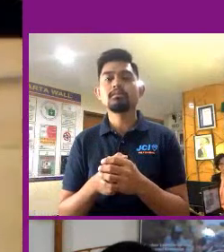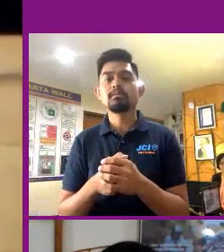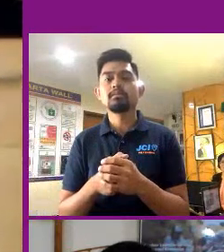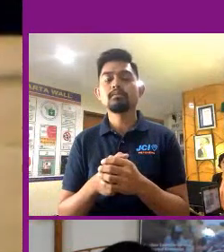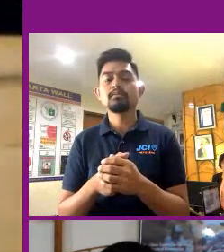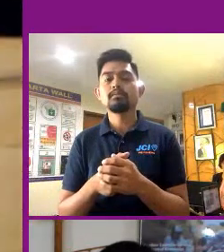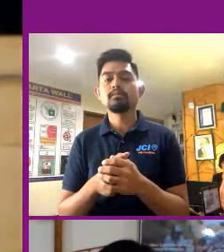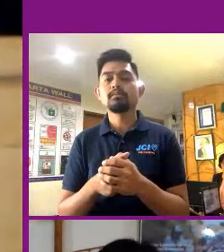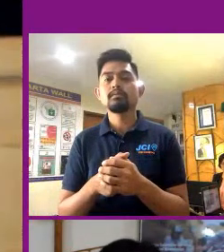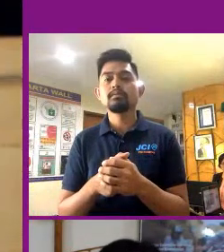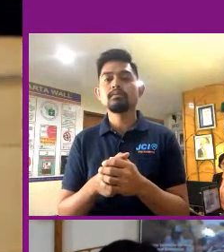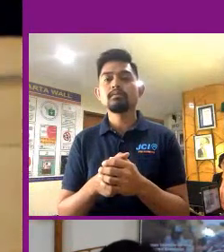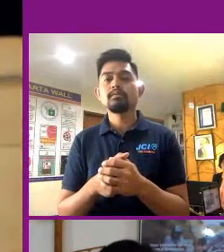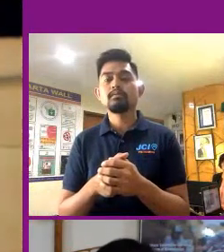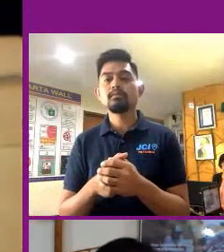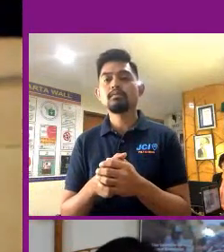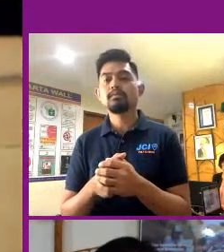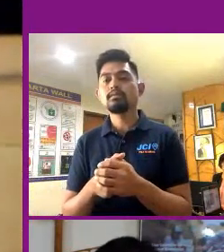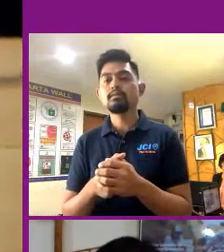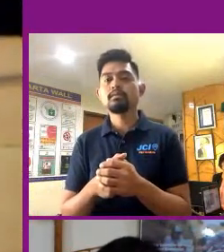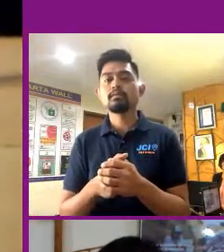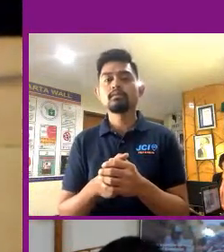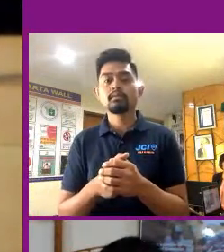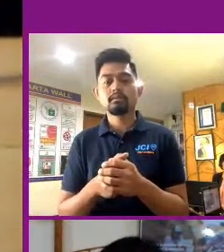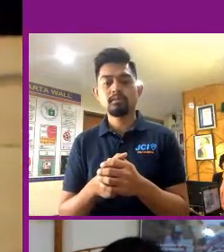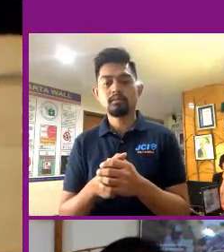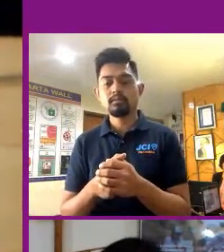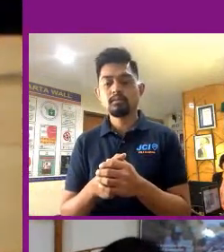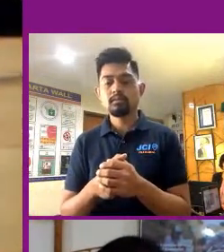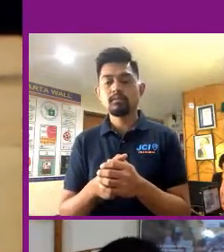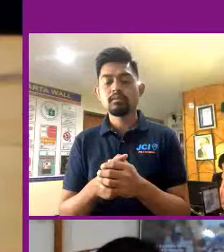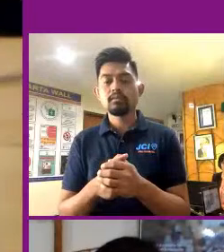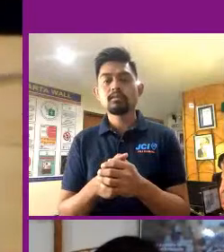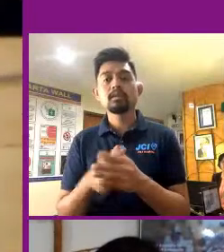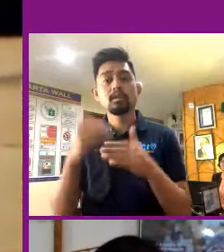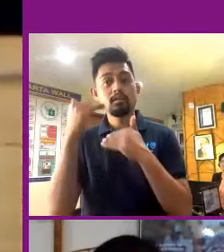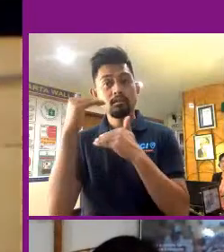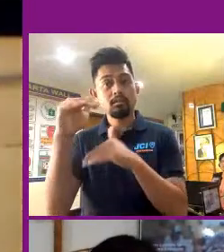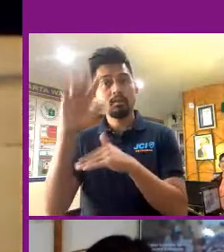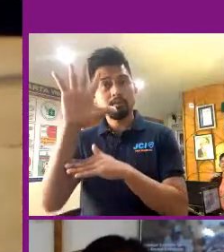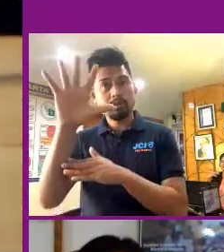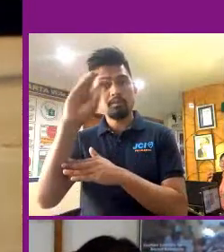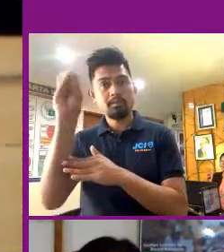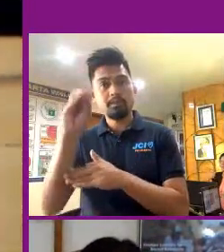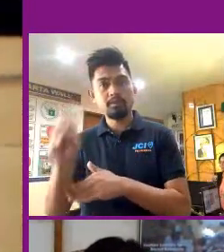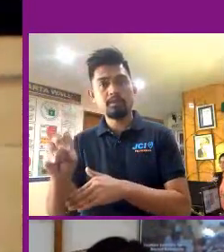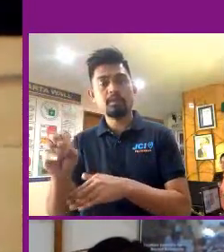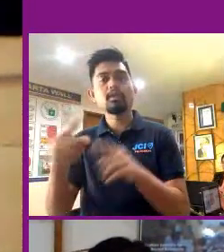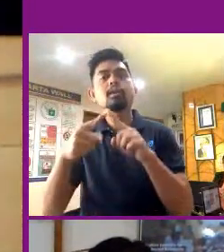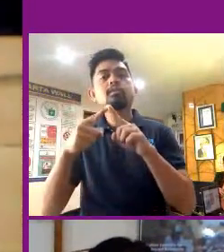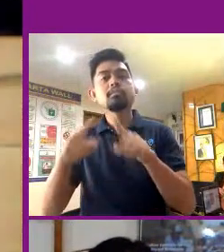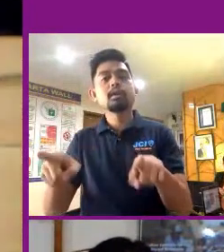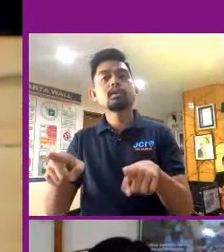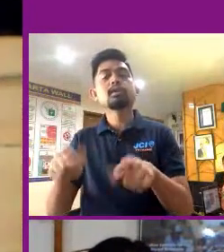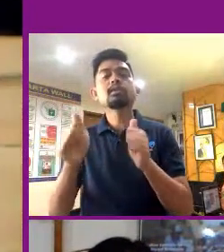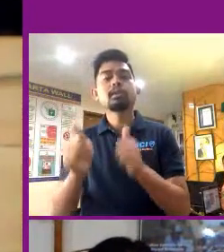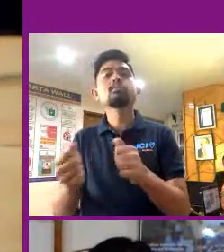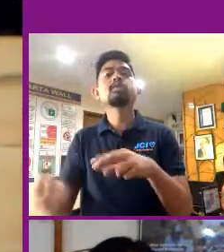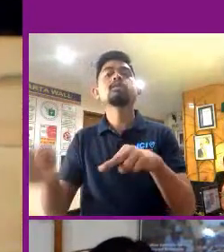pangangailangan. May kanya-kanya, kaya nga may ano sila. Kaya nga, a minimum of 5%, but the